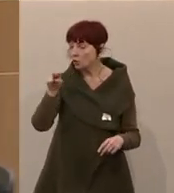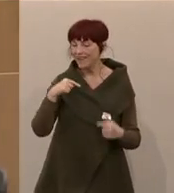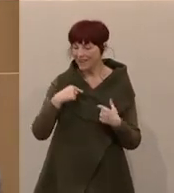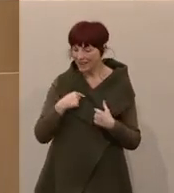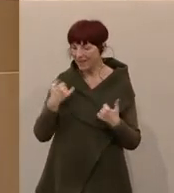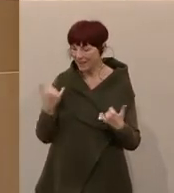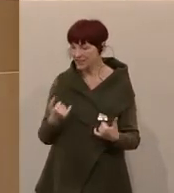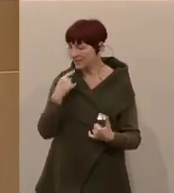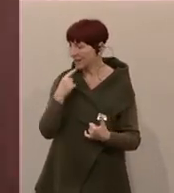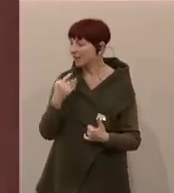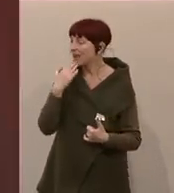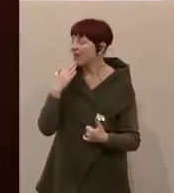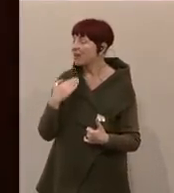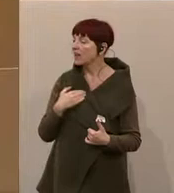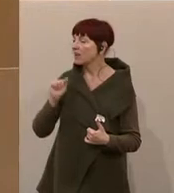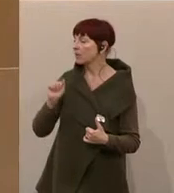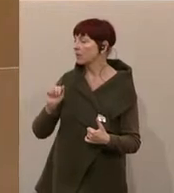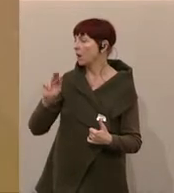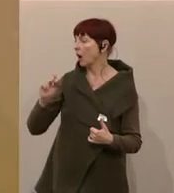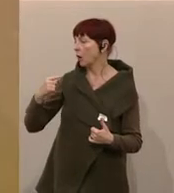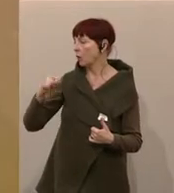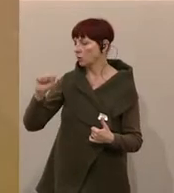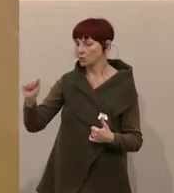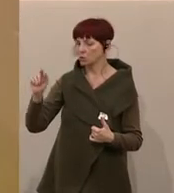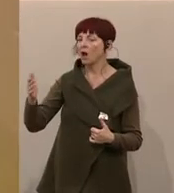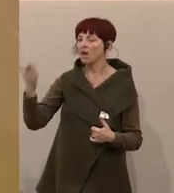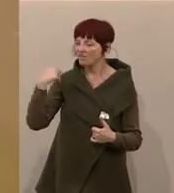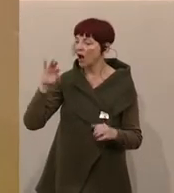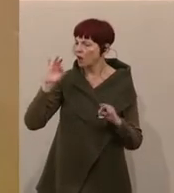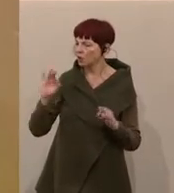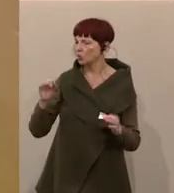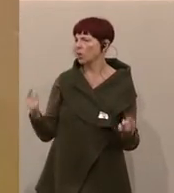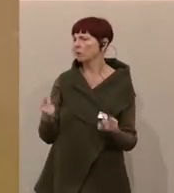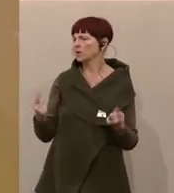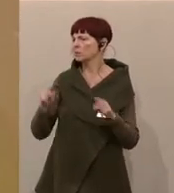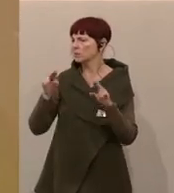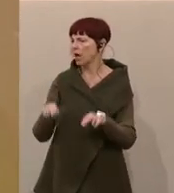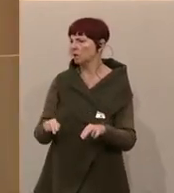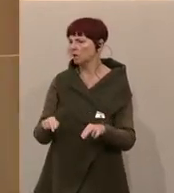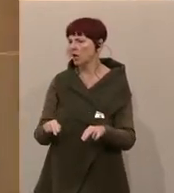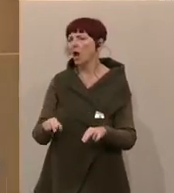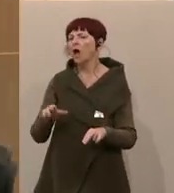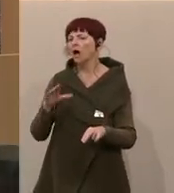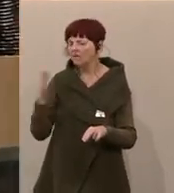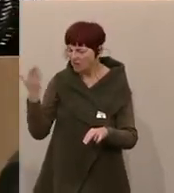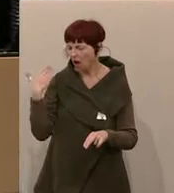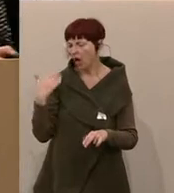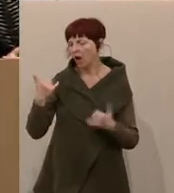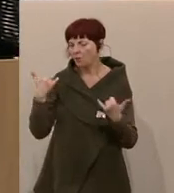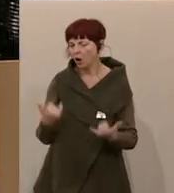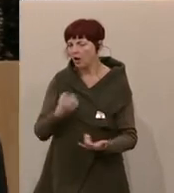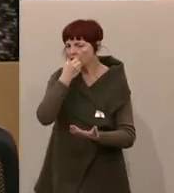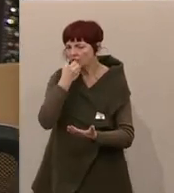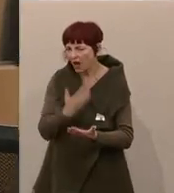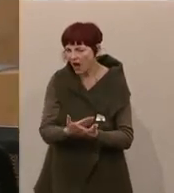Stelle, lieber August, ich sag das nicht gern, weil du warst einmal ein guter Betriebsrat und du warst ein guter Arbeitnehmervertreter. Aber du verrätst heute